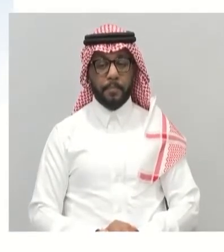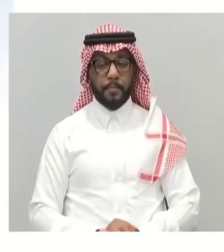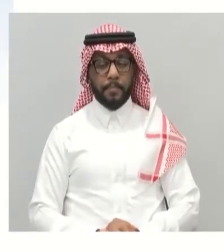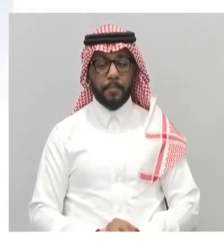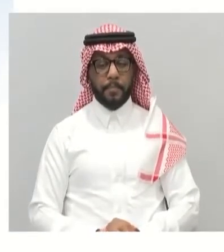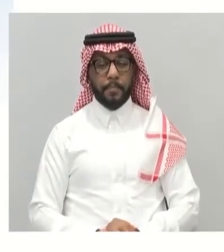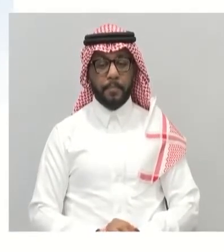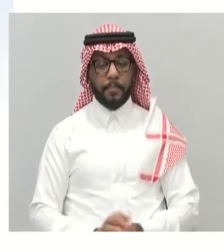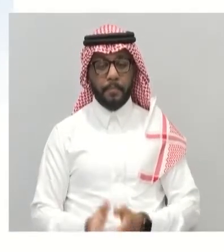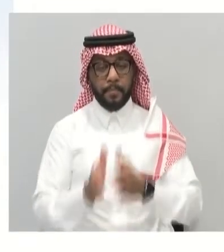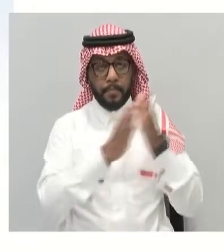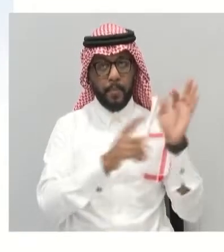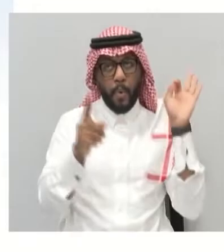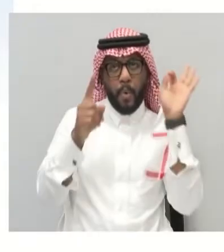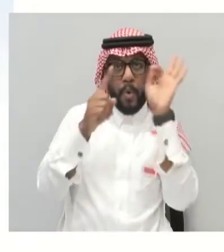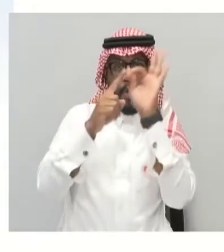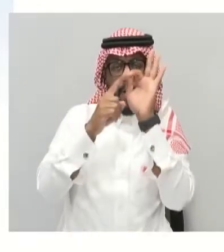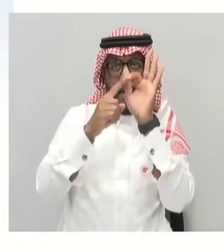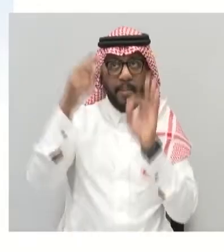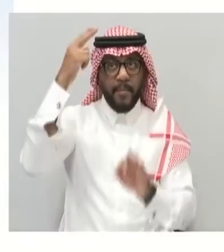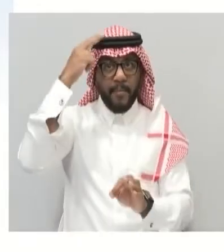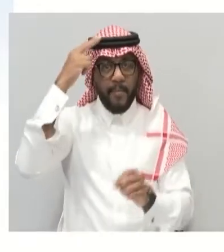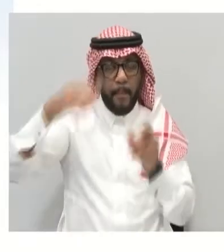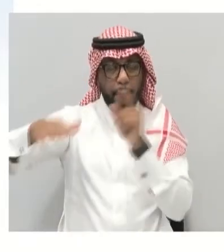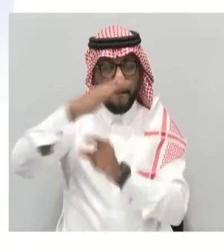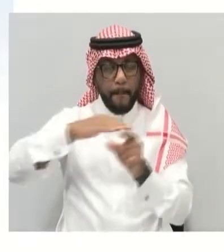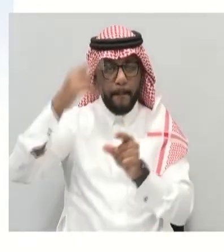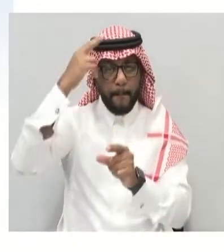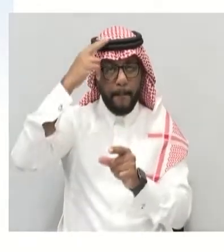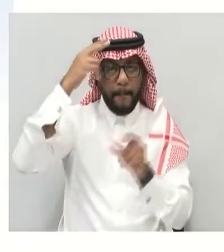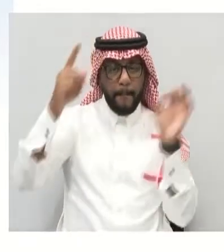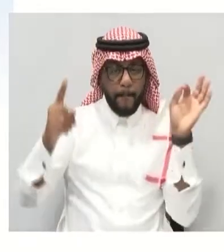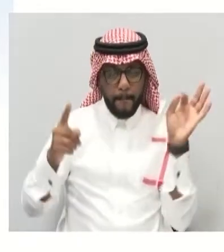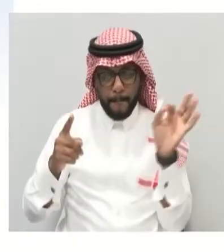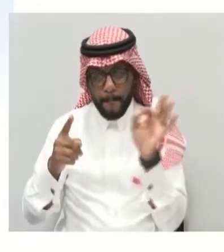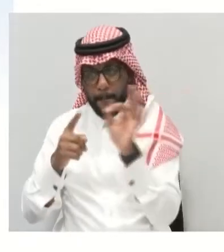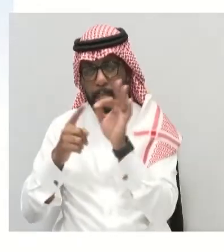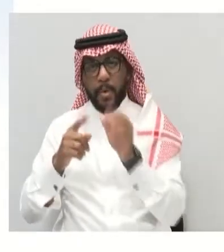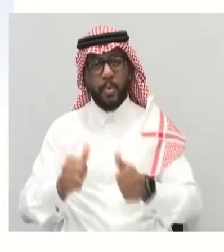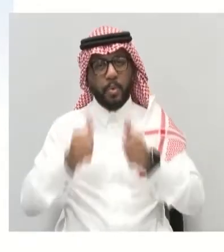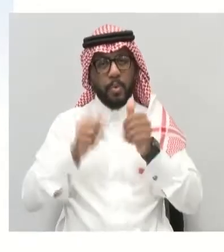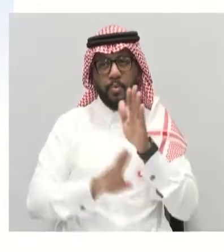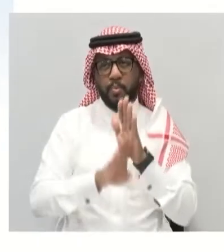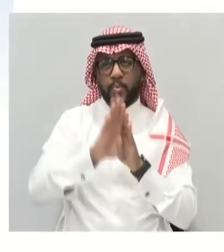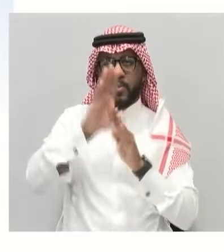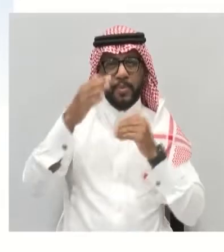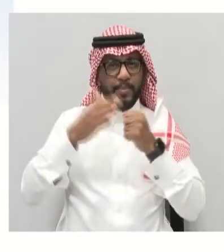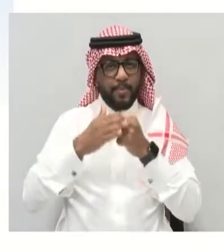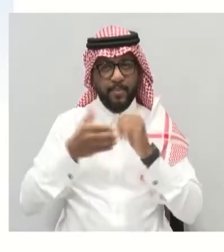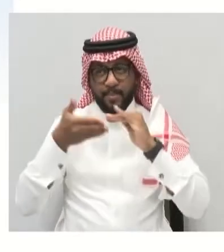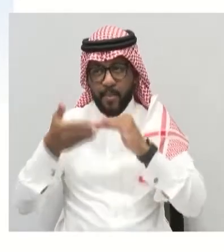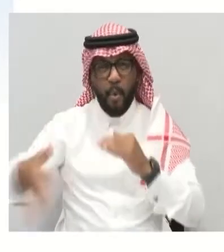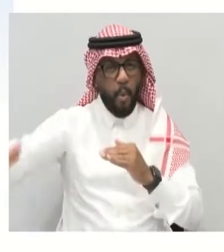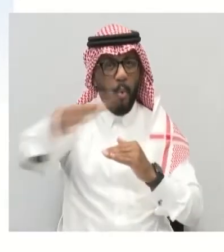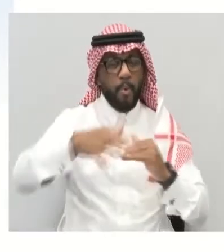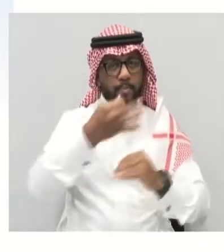تشاهدون اولا تهدف المملكه العربيه السعوديه الى تحقيق الاكتفاء المحلي وتلبيه احتياجات المواطن عبر الاهتمام